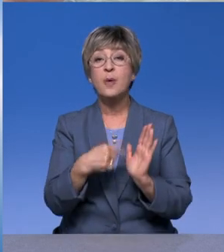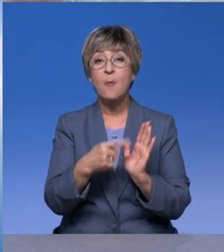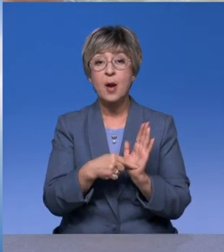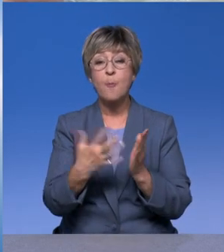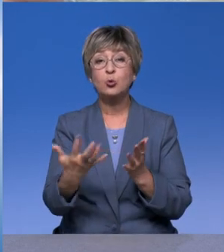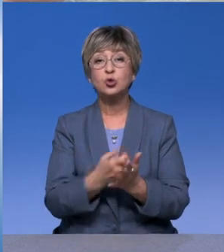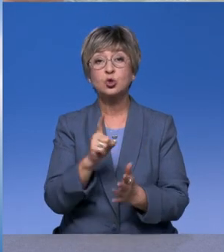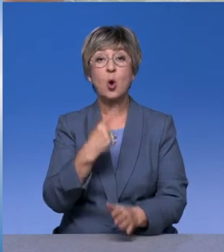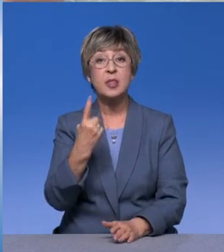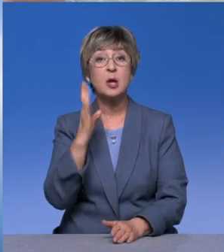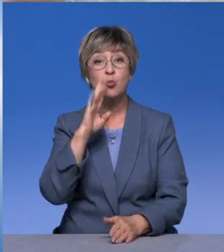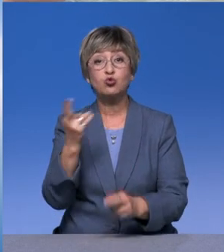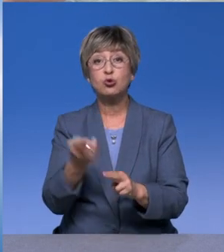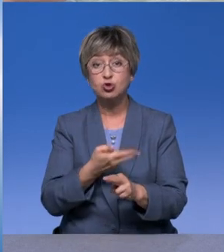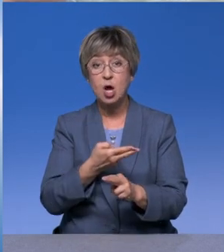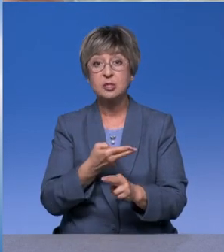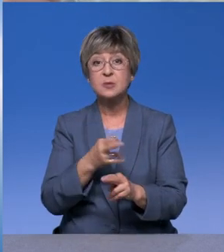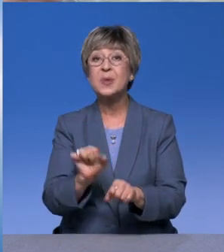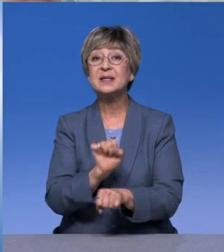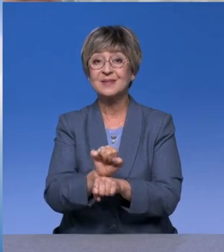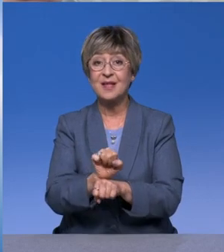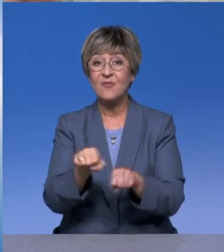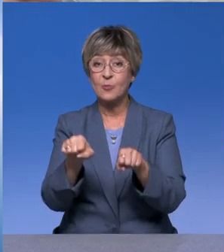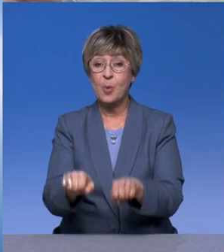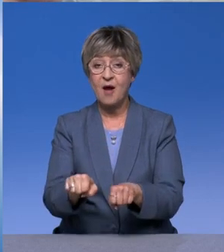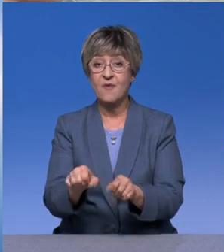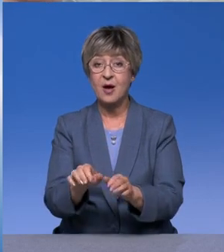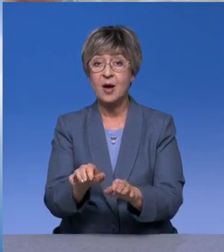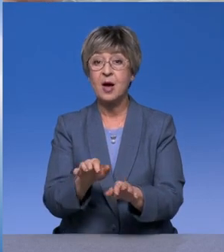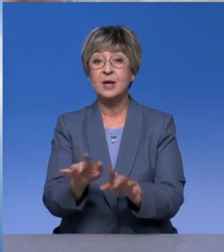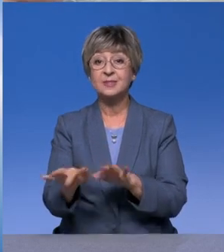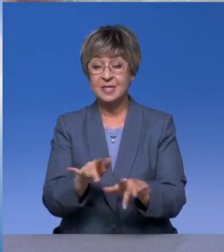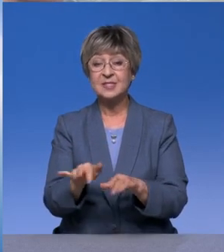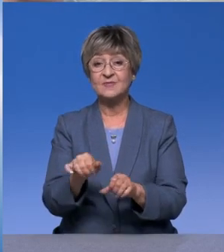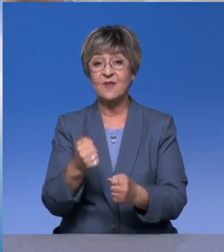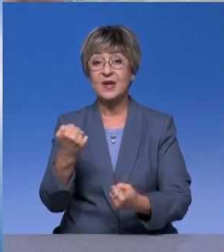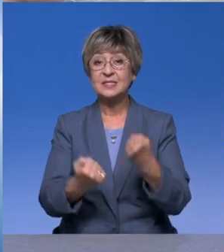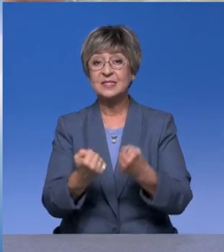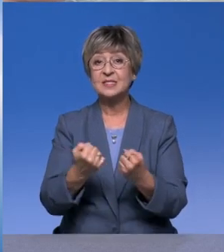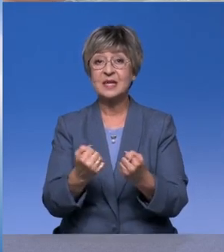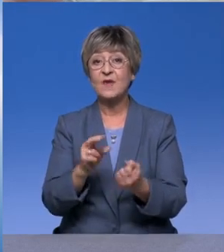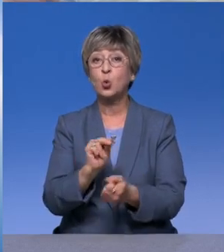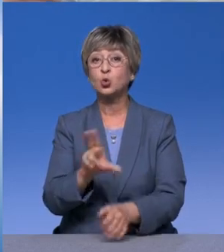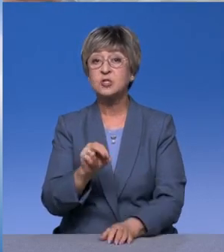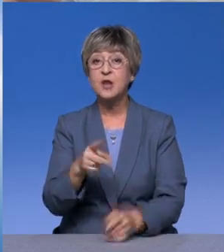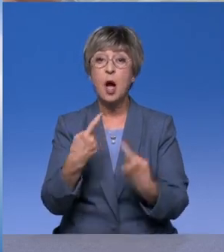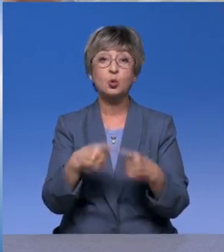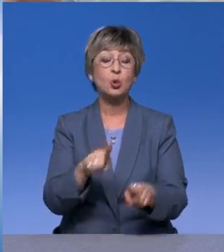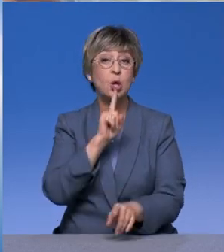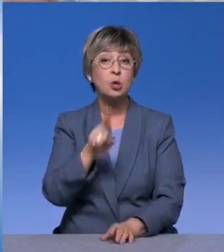что одних будут лишать или приостанавливать действие водительского удостоверения, а других не будут.